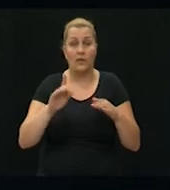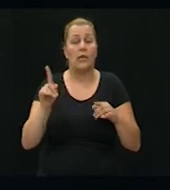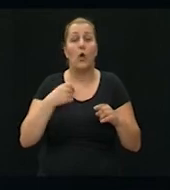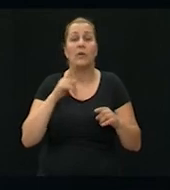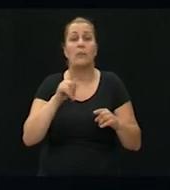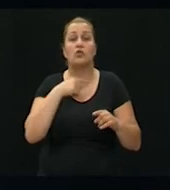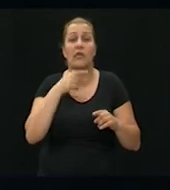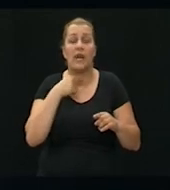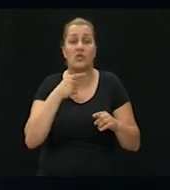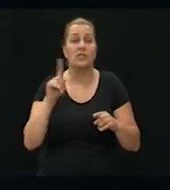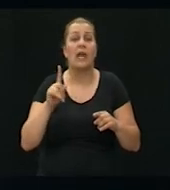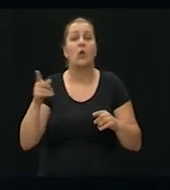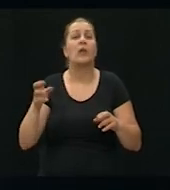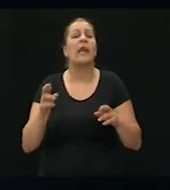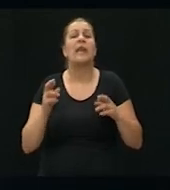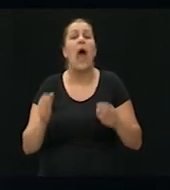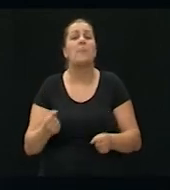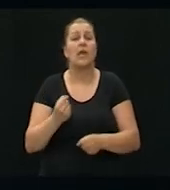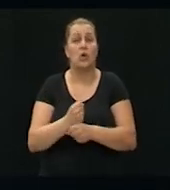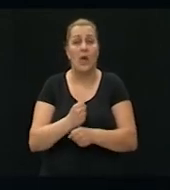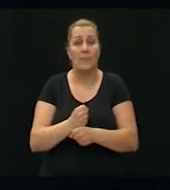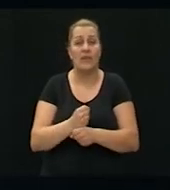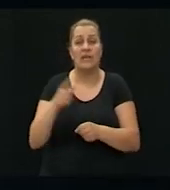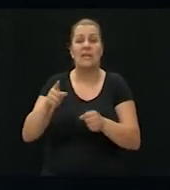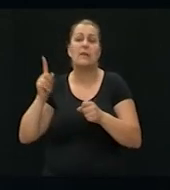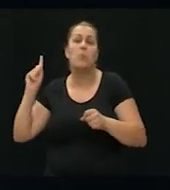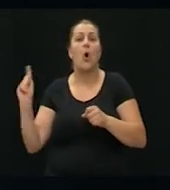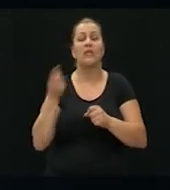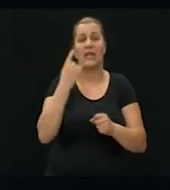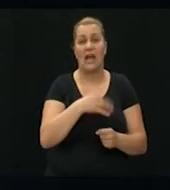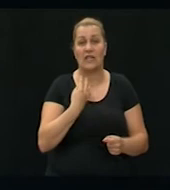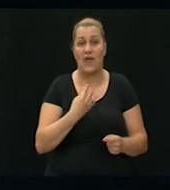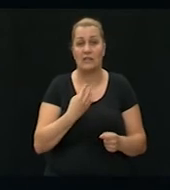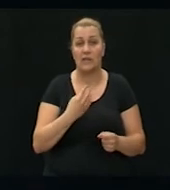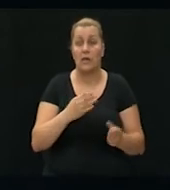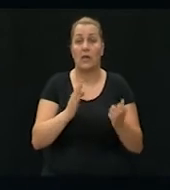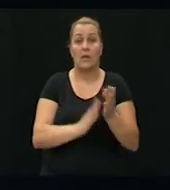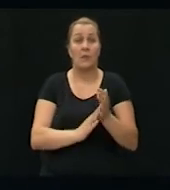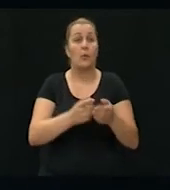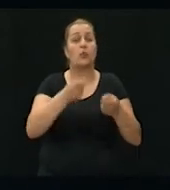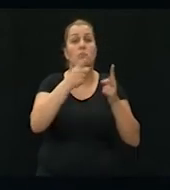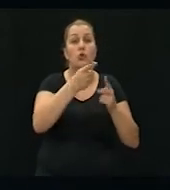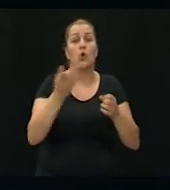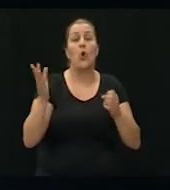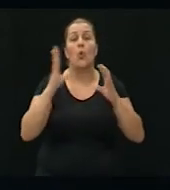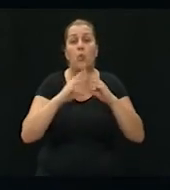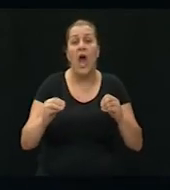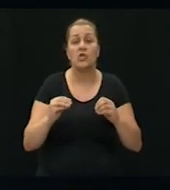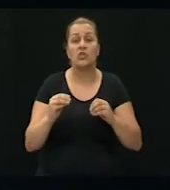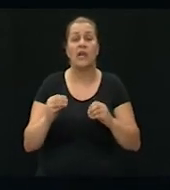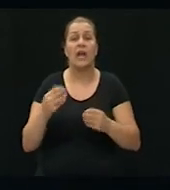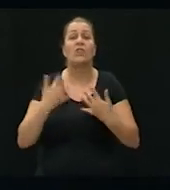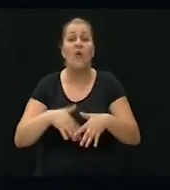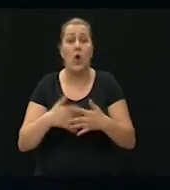ta poplava. Da se raseli gore hrvatski puk, da ga se potjera, da se u Imotskome ugašene tvornice, da ga se potjera,